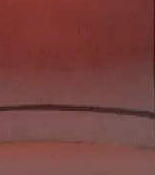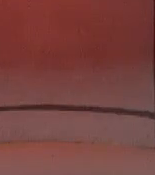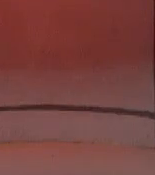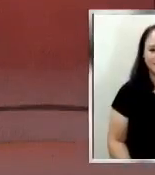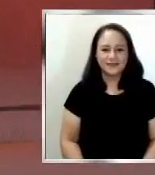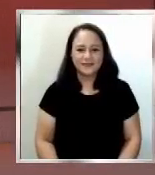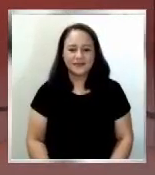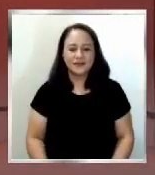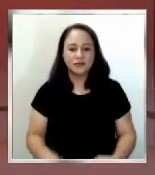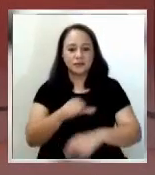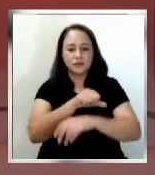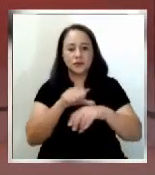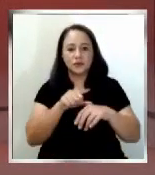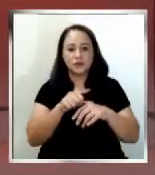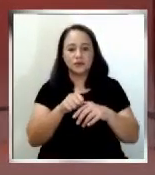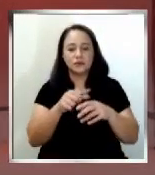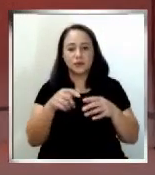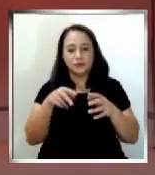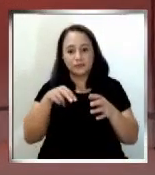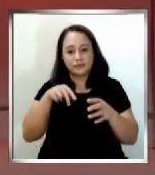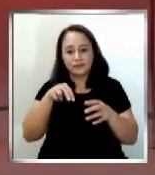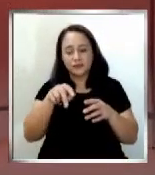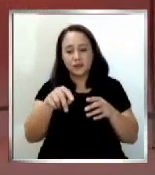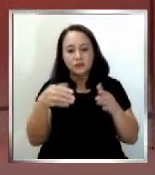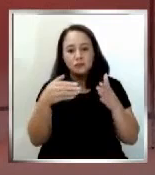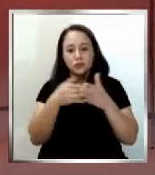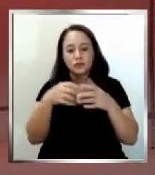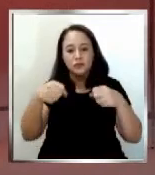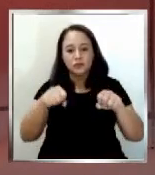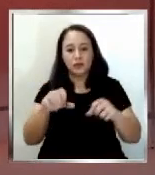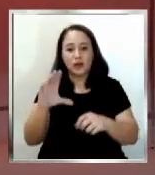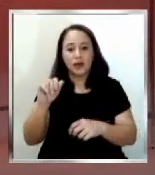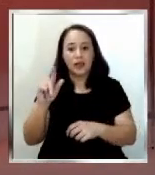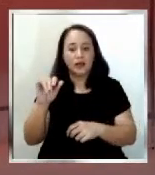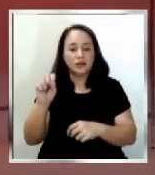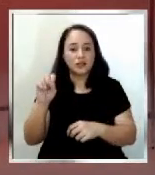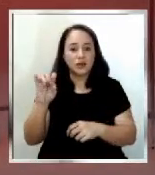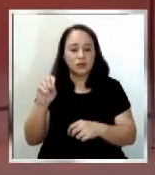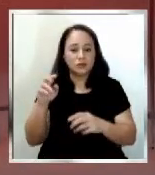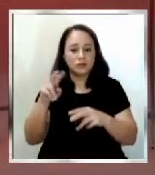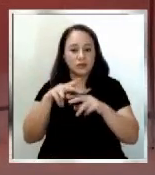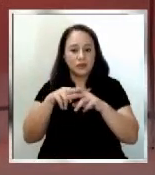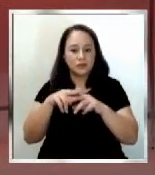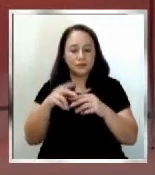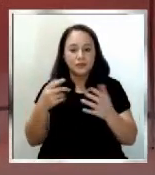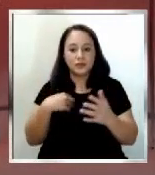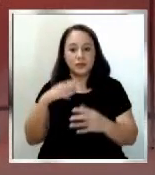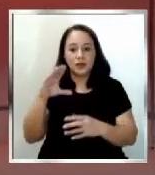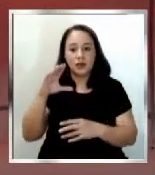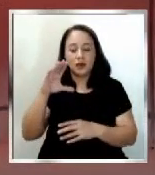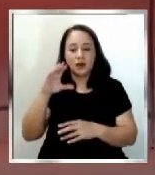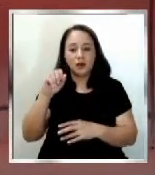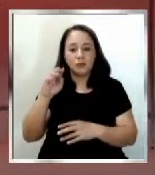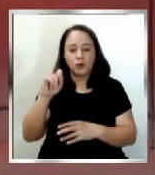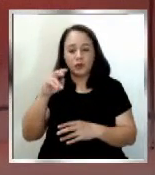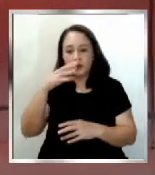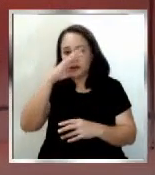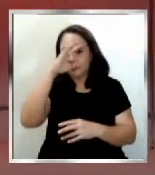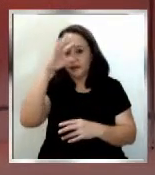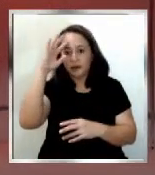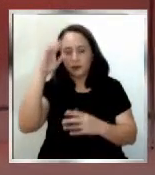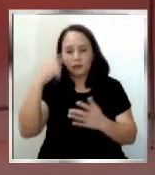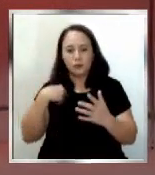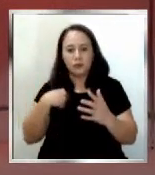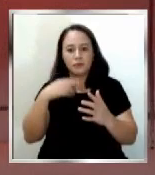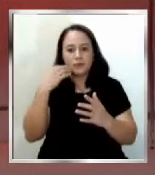Sugatan ng isang pedestrian ang bumangga sa isang motor sa Calasau, Pangasinan. Sa Carmona, Cavite naman, patay ang isang rider na sumalpok sa isang palikong